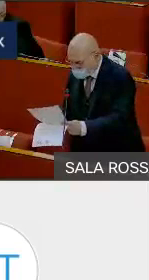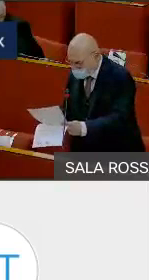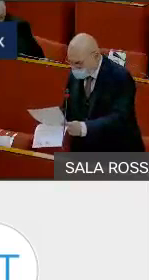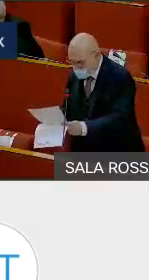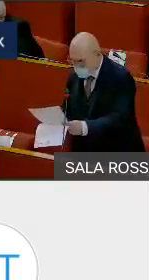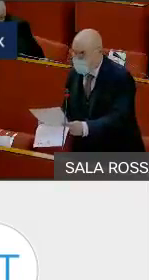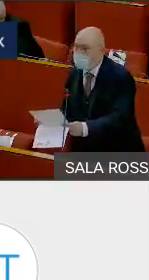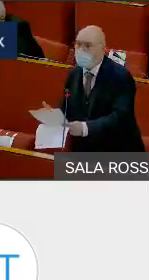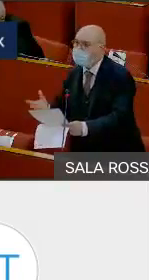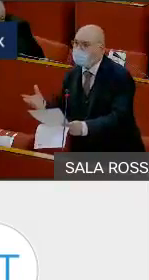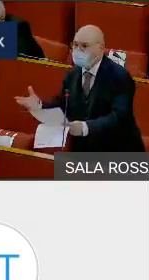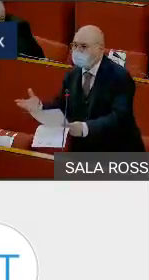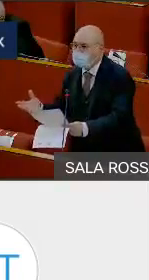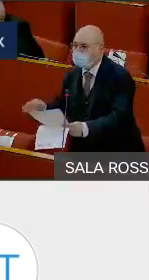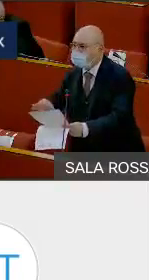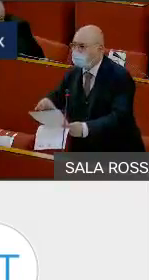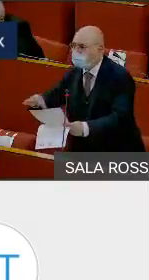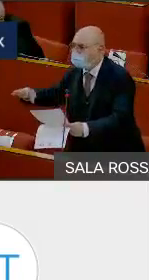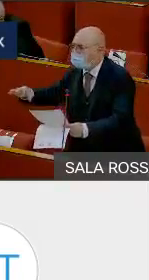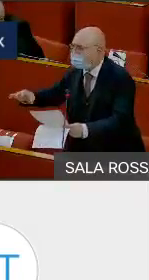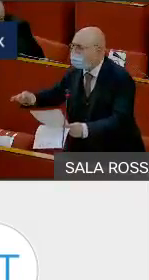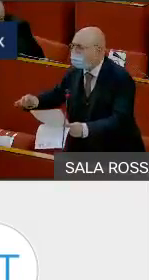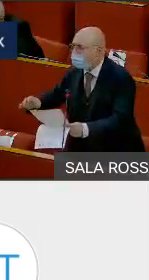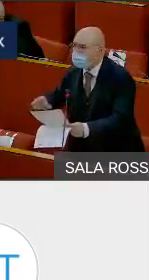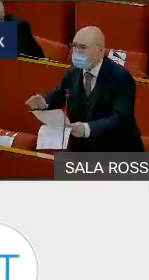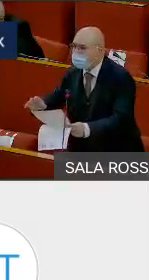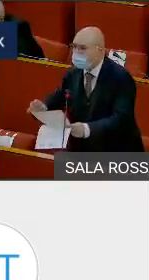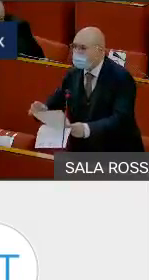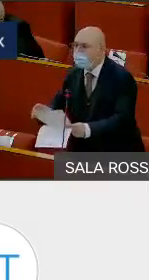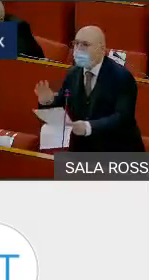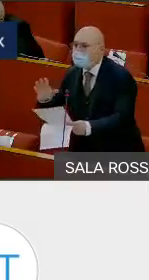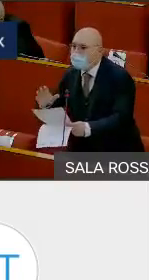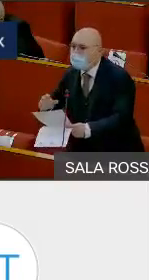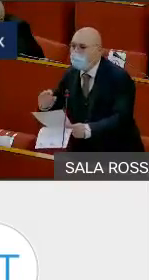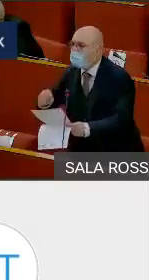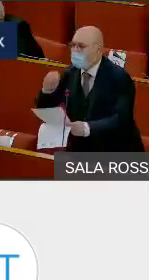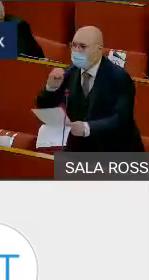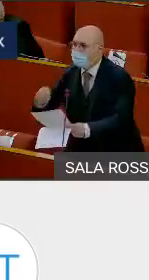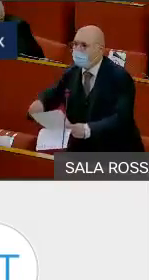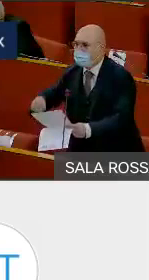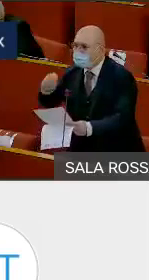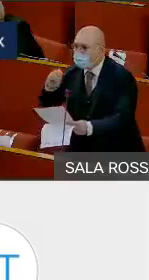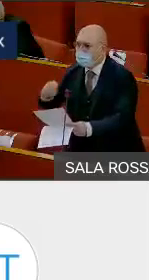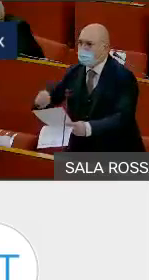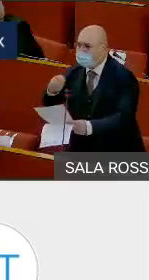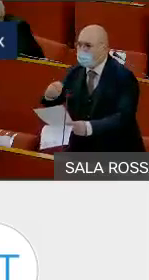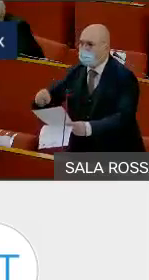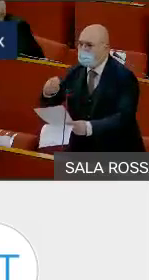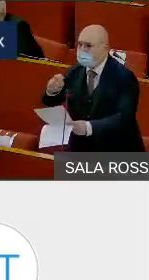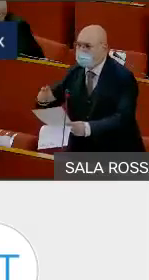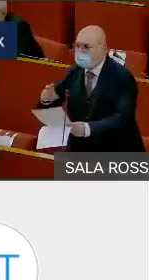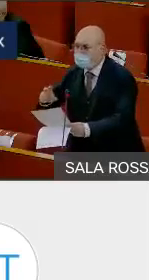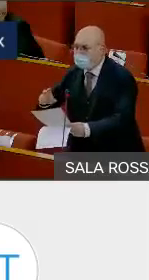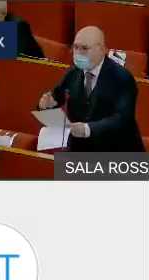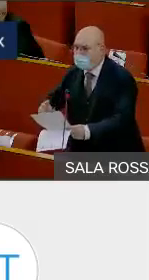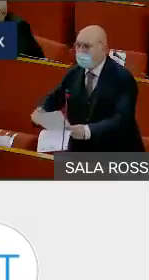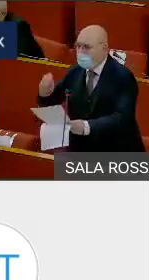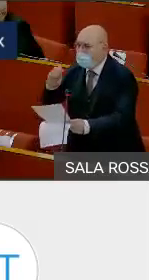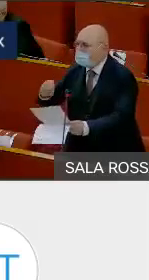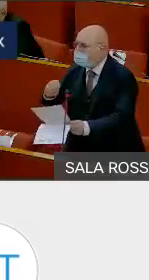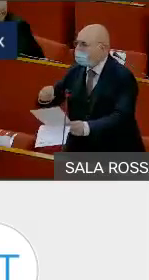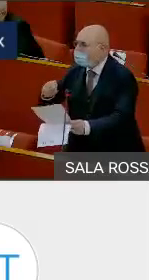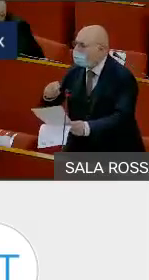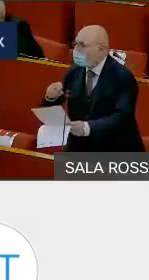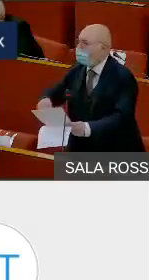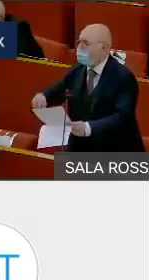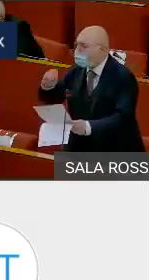regioni allora lo si scritta lo sigillo signò renda esplicito è quello che è scritto sul rapporto ambientale che ci avete dato e